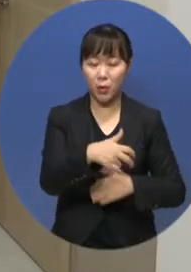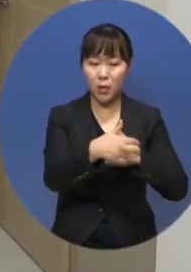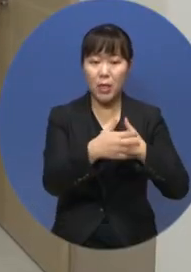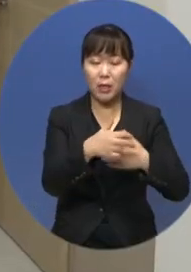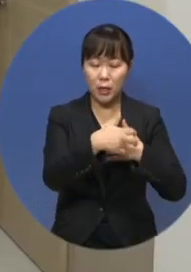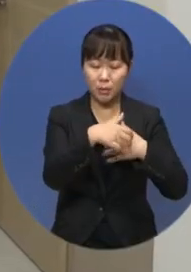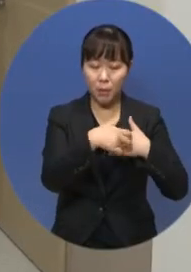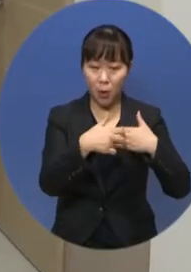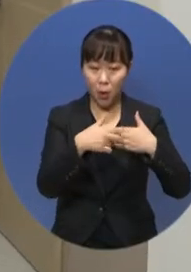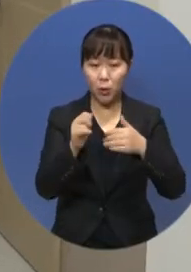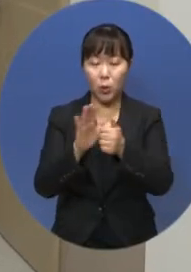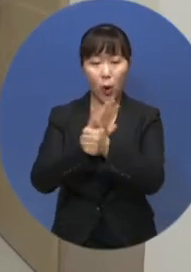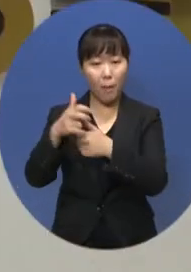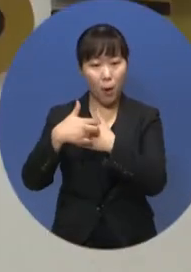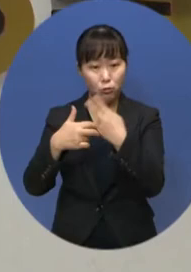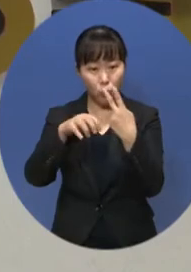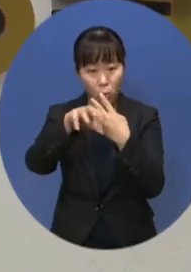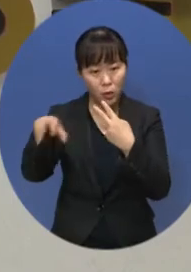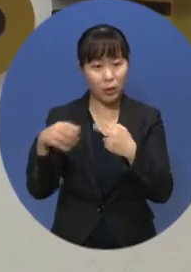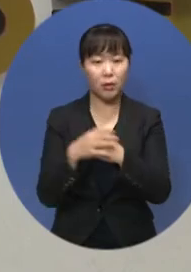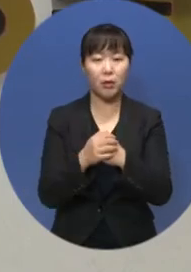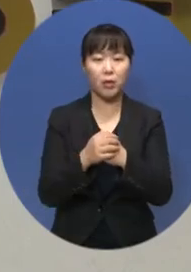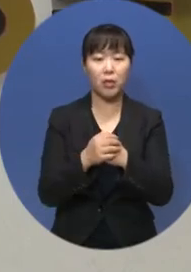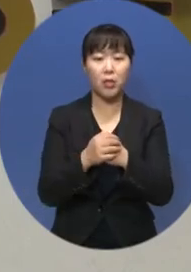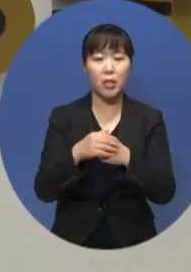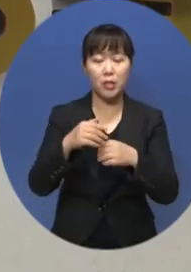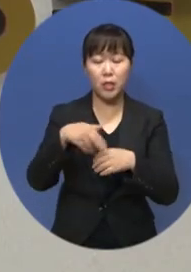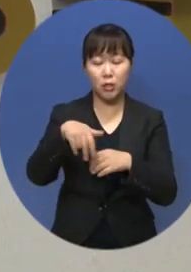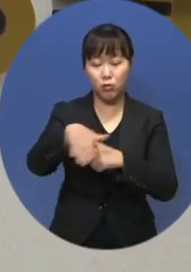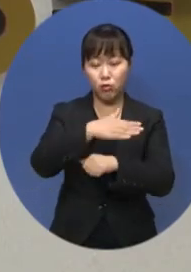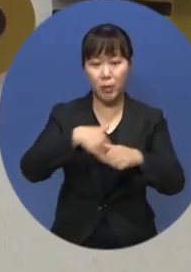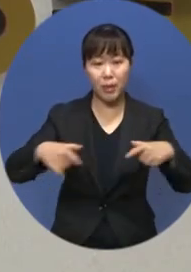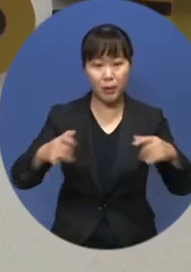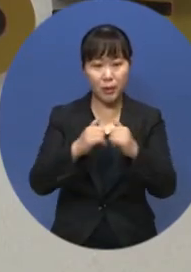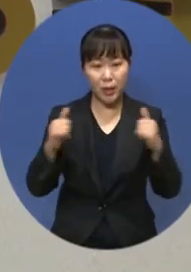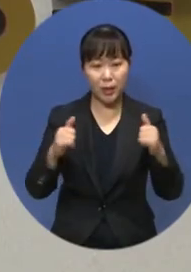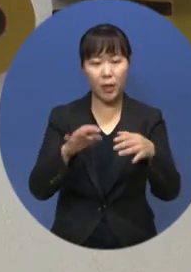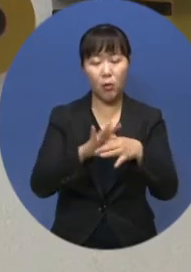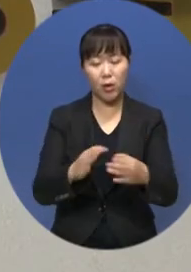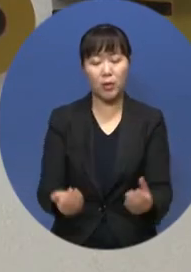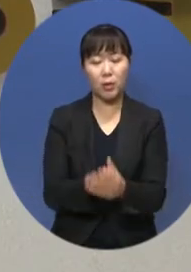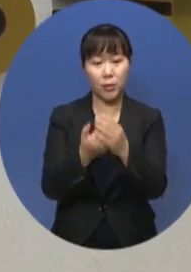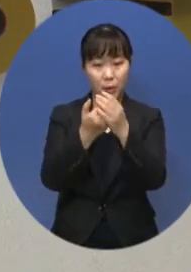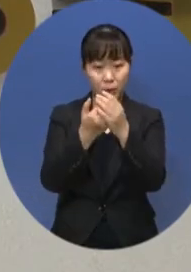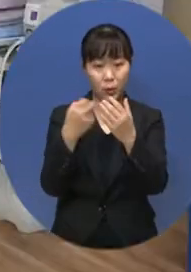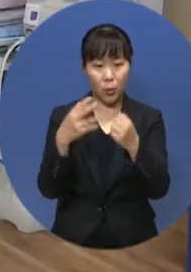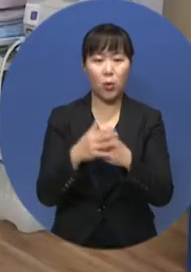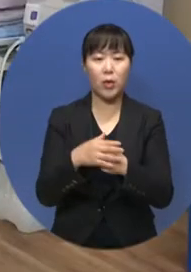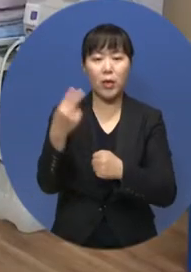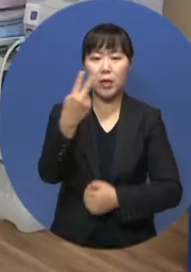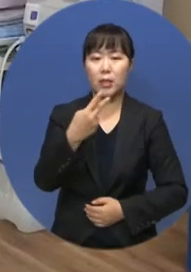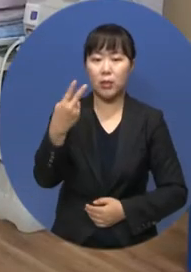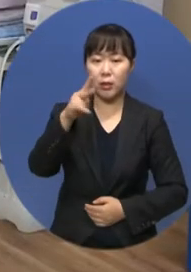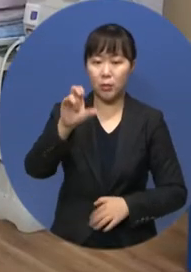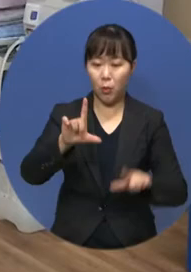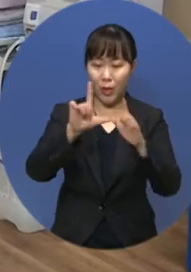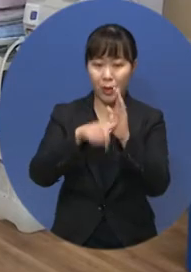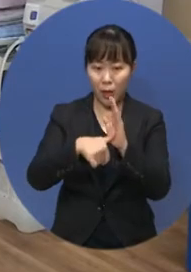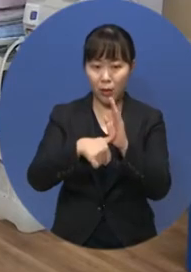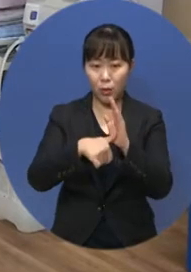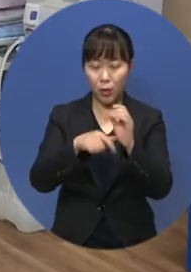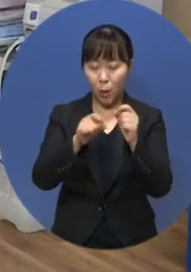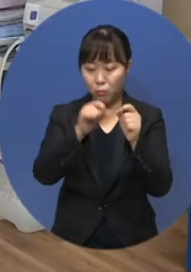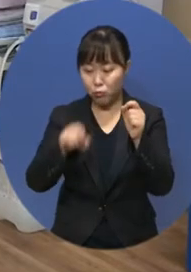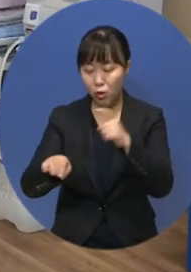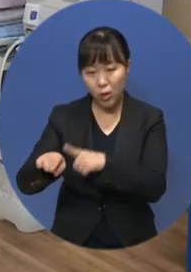증평병원과 요양병원은 증평군 및 기타 인근 주민을 대상으로 한 지역 발전과 2025년에는 분원을